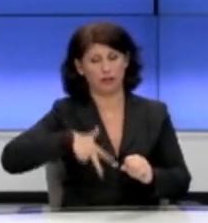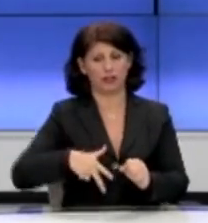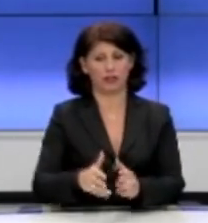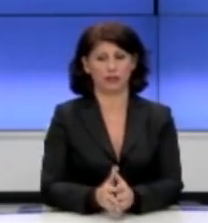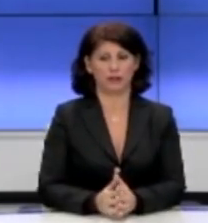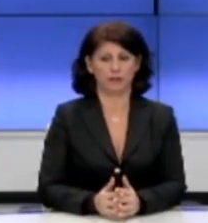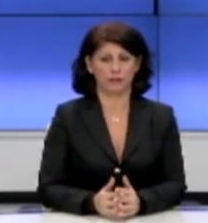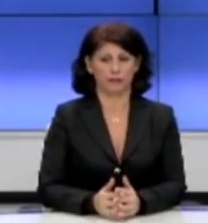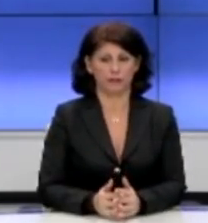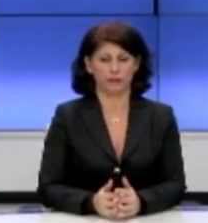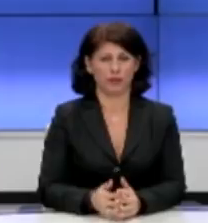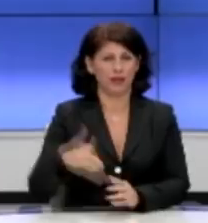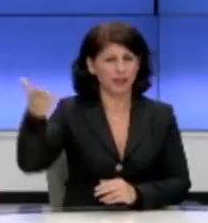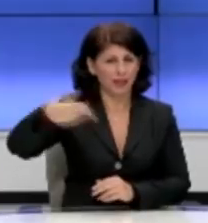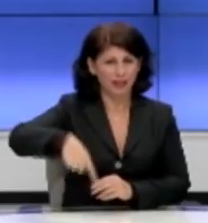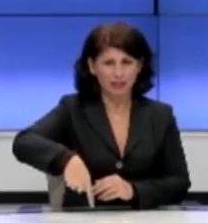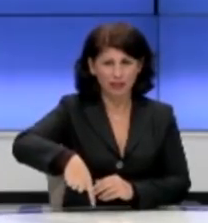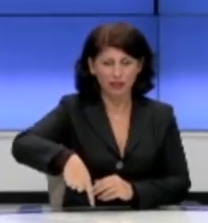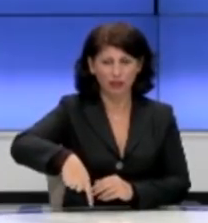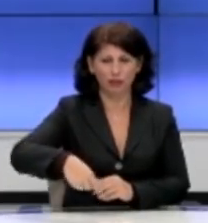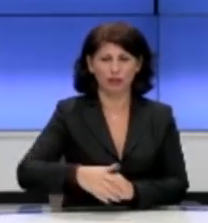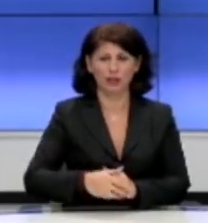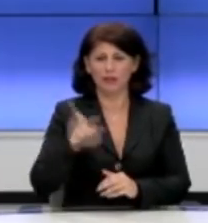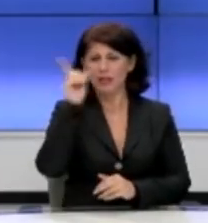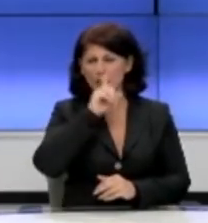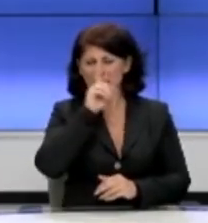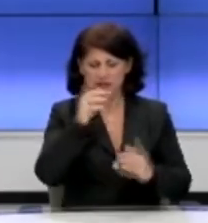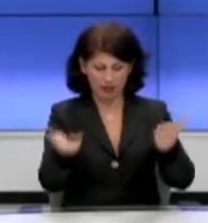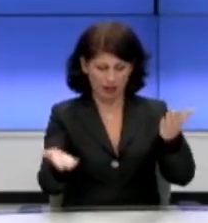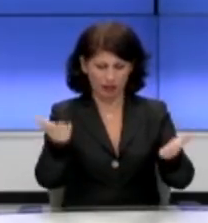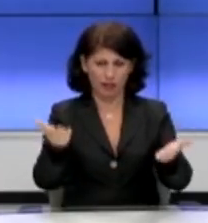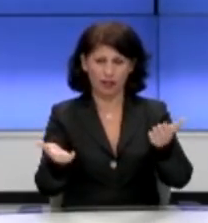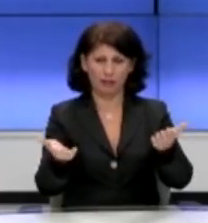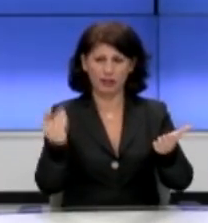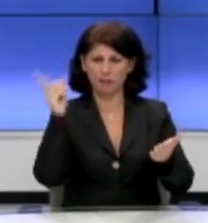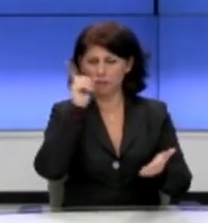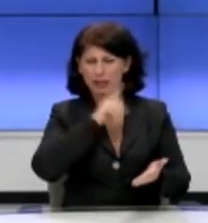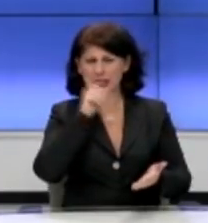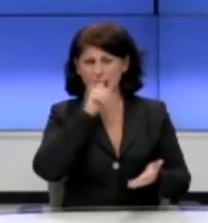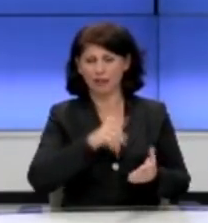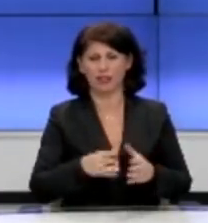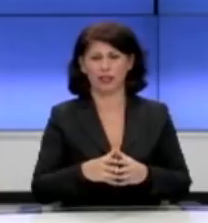κυβερνήσεις. Και φυσικά έρχεστε εδώ να βάζετε ψεύτικα διλήμματα, ψεύτικα